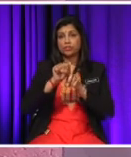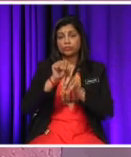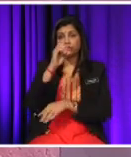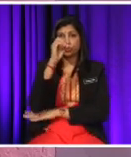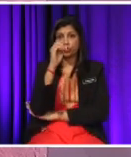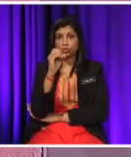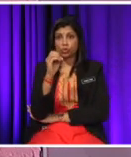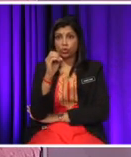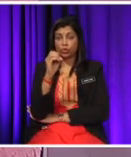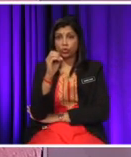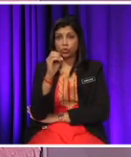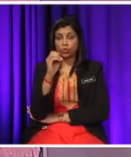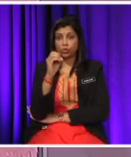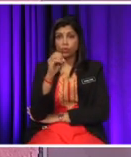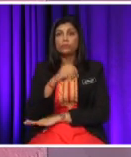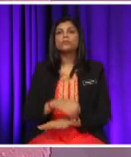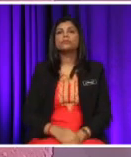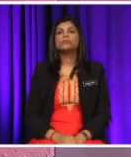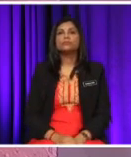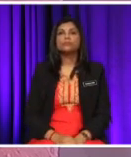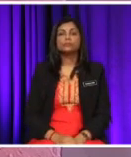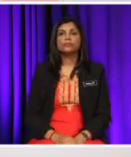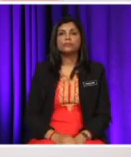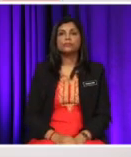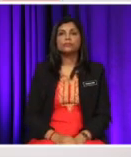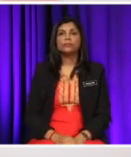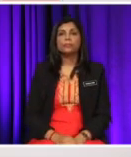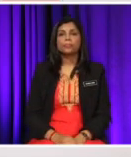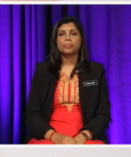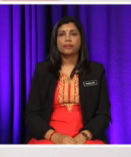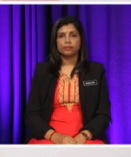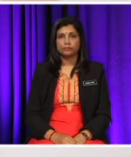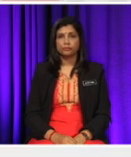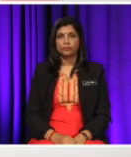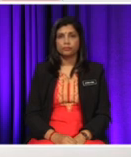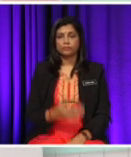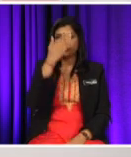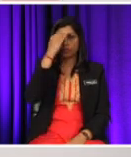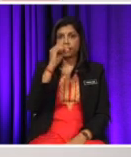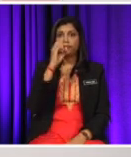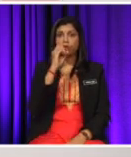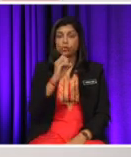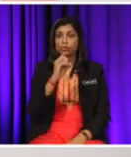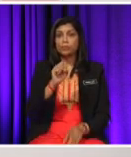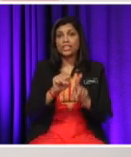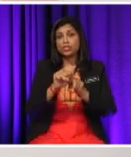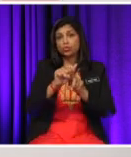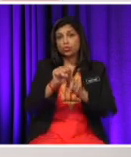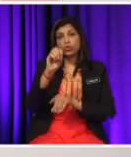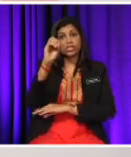pun masih ada Turus udara maksudnya diisi padi udara sebab suhu